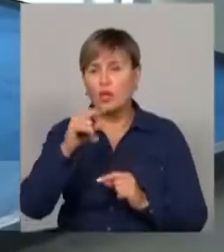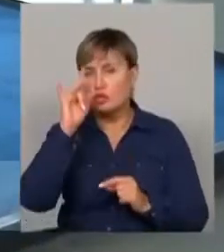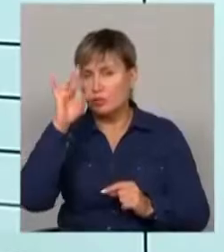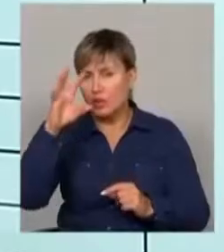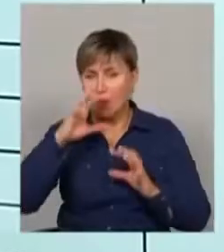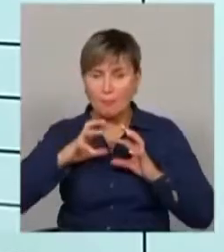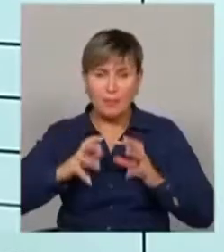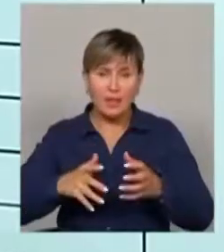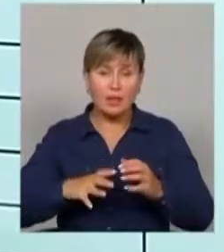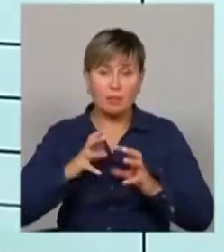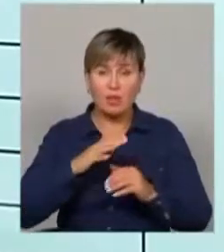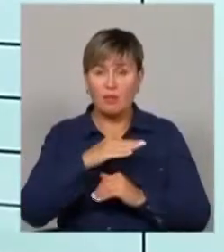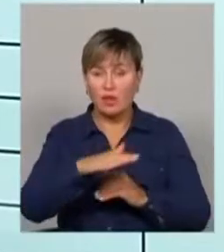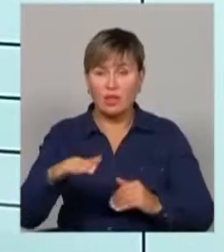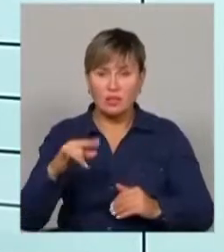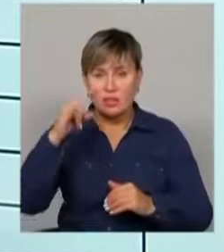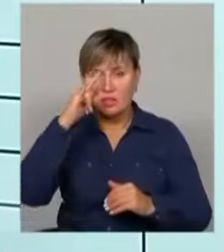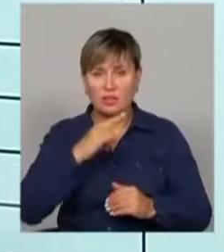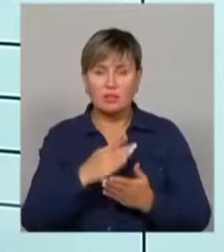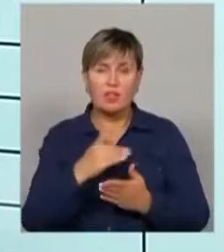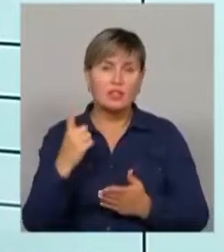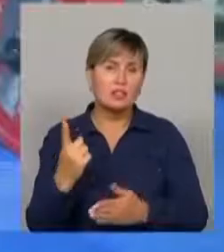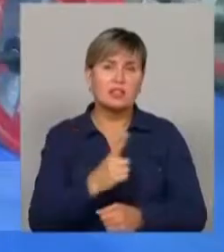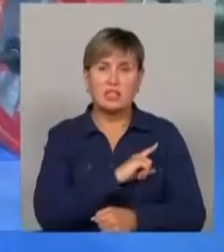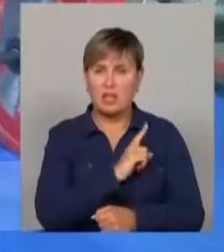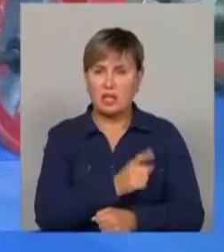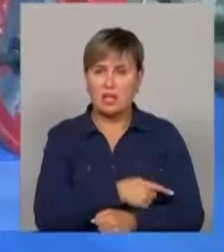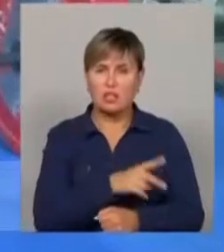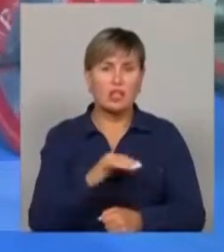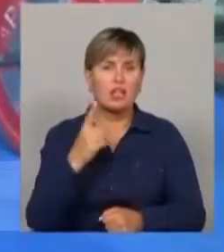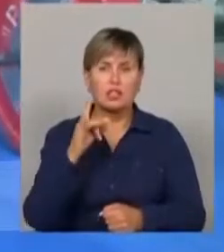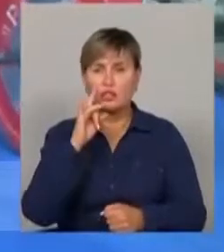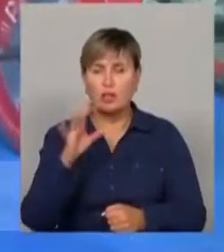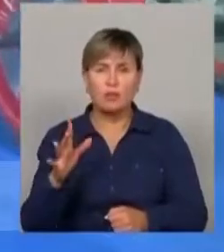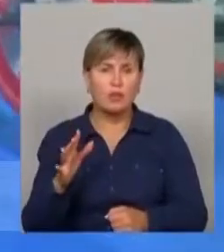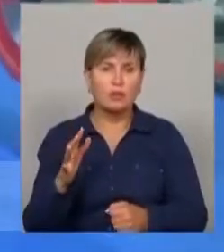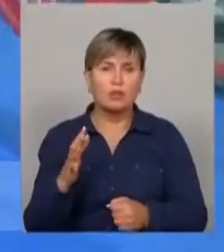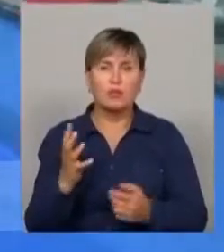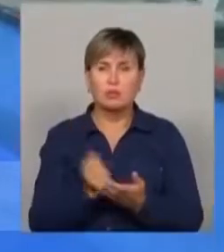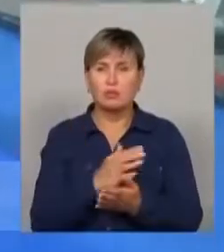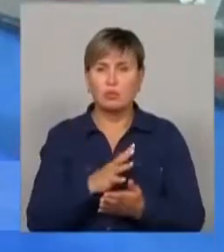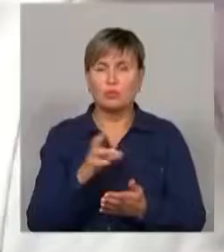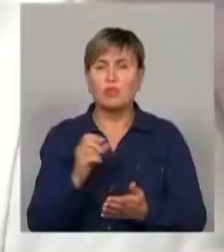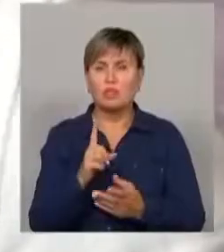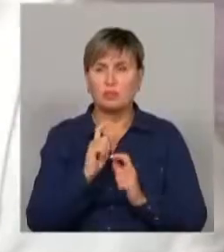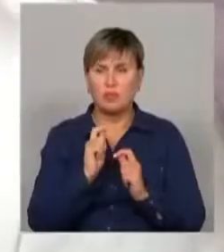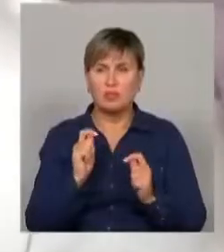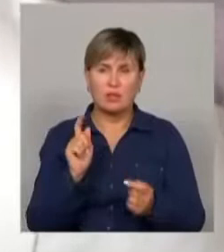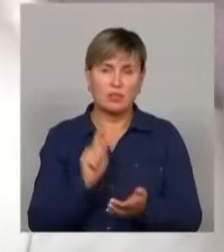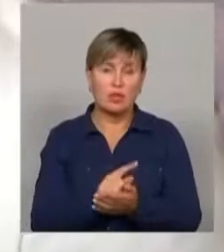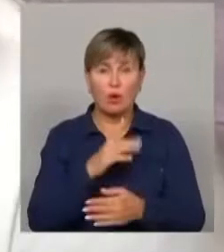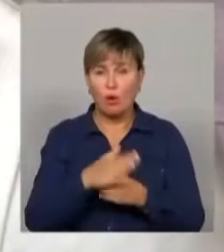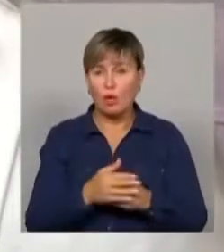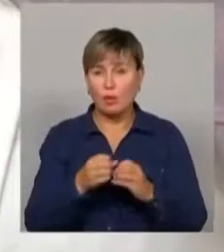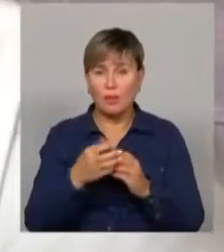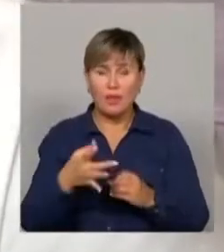на мировой арене спортсмены из Казахстана являются одними из сильнейших. Ни один чемпионат не обходится без призовых мест. Около 15